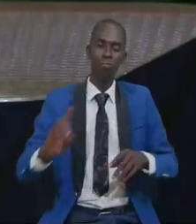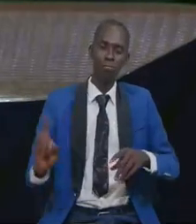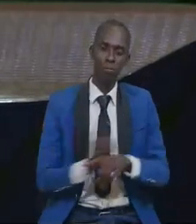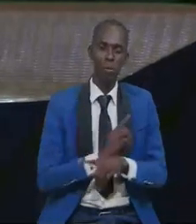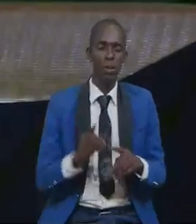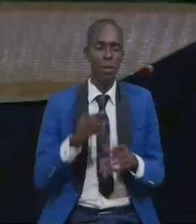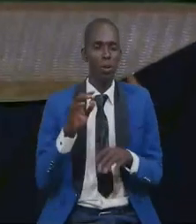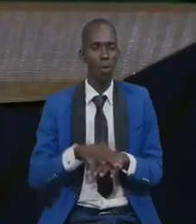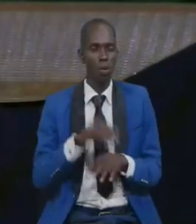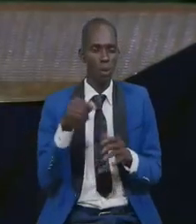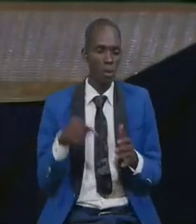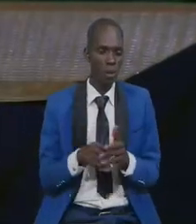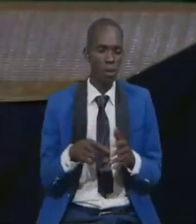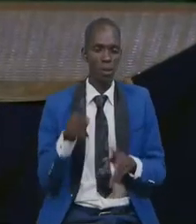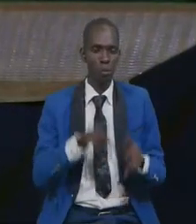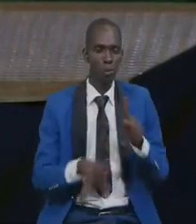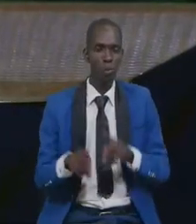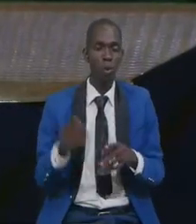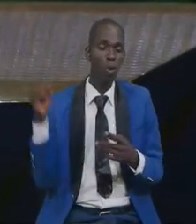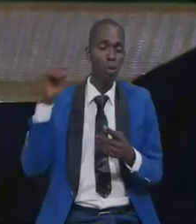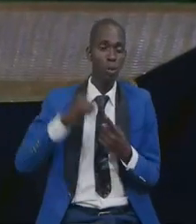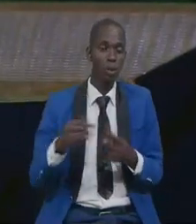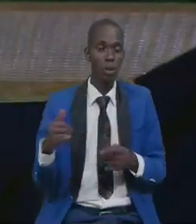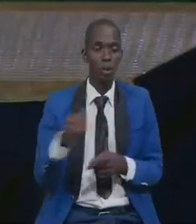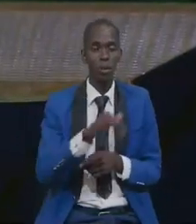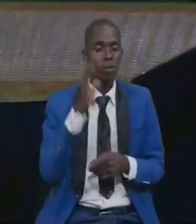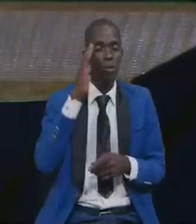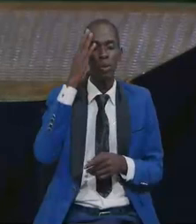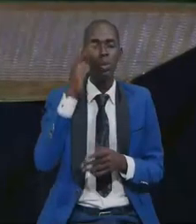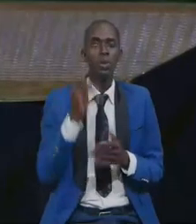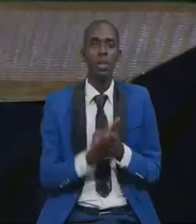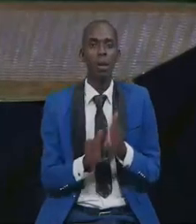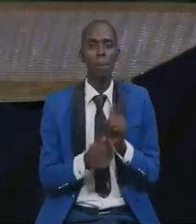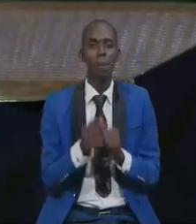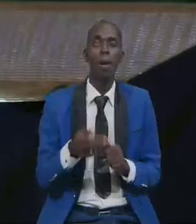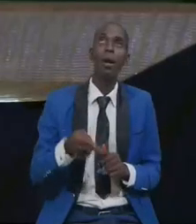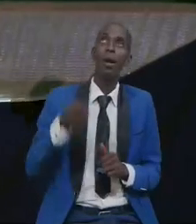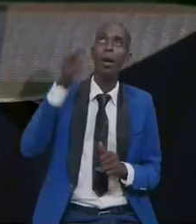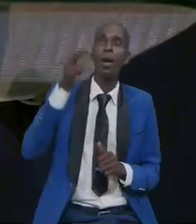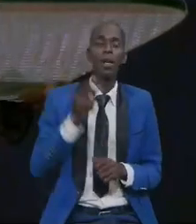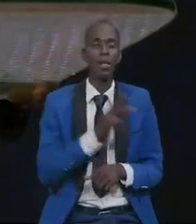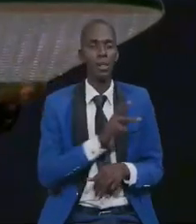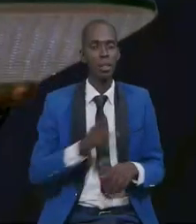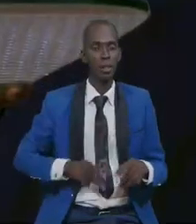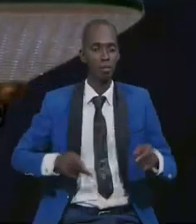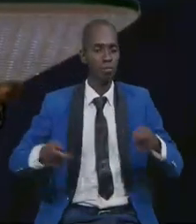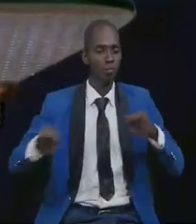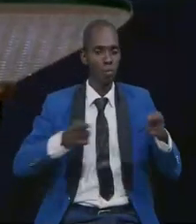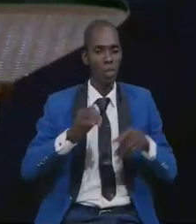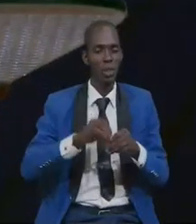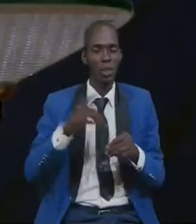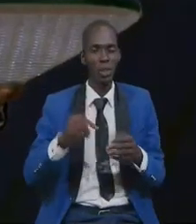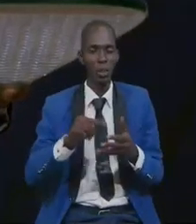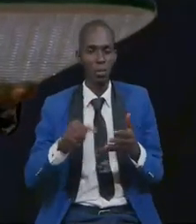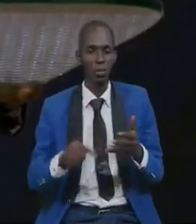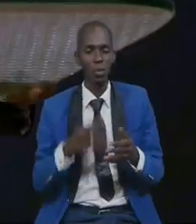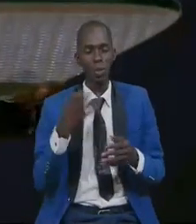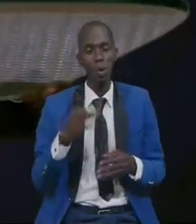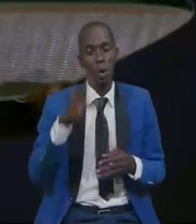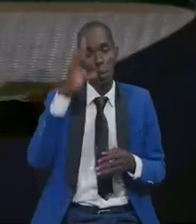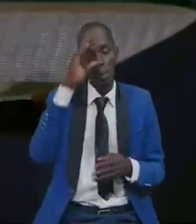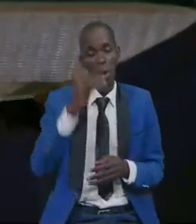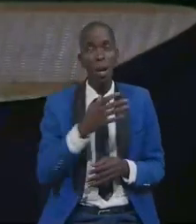qu'il se rende compte que le Dieu Tout-Puissant règne parmi les hommes et qu'il donne son royaume à qui